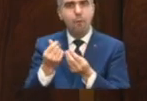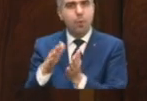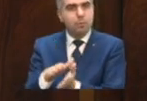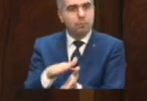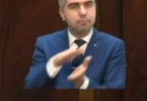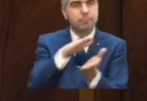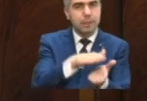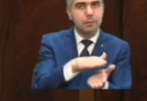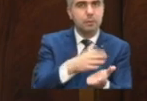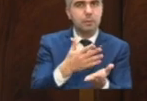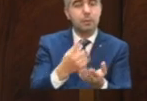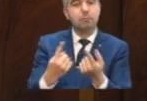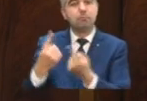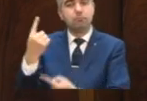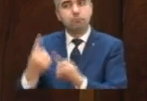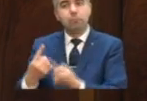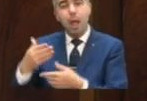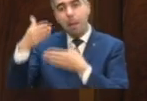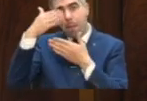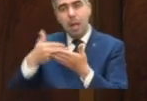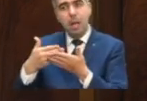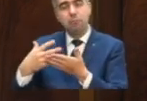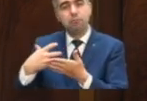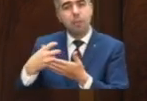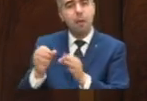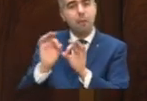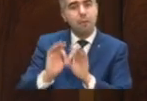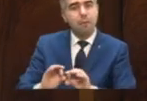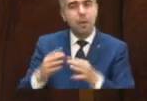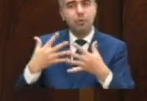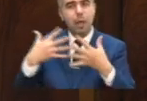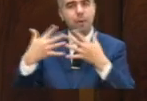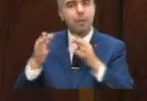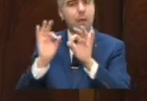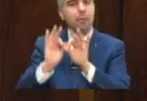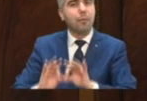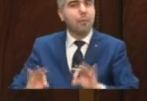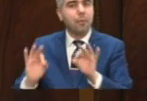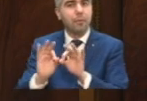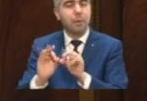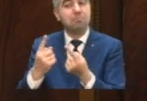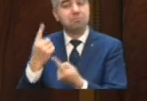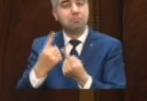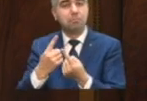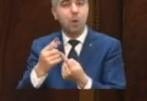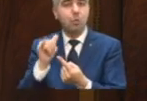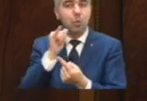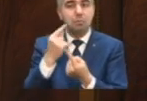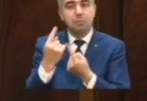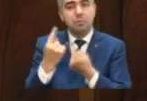كمغربي، ويمكن غدا يكون هذا الشيء مغشوش، ما كاينش الشفافيه، ما كاينش كذا. حنا الدور ديالنا